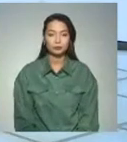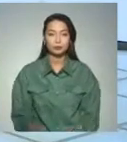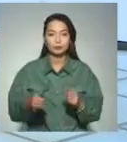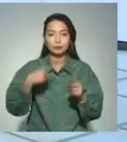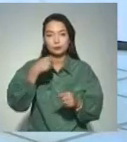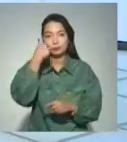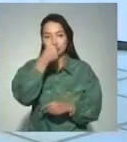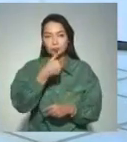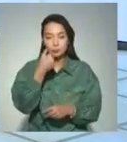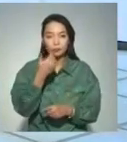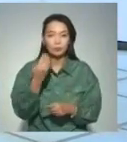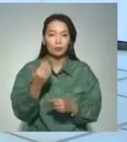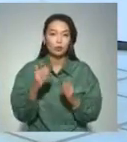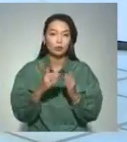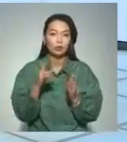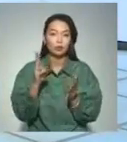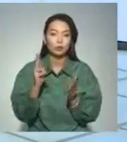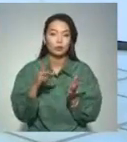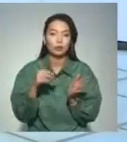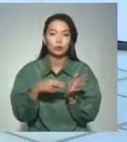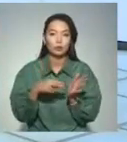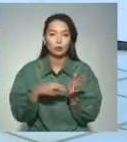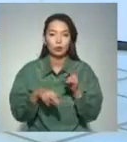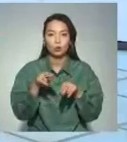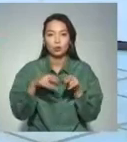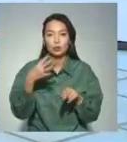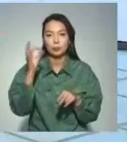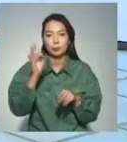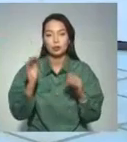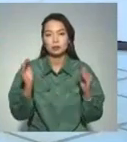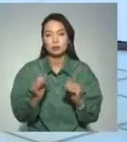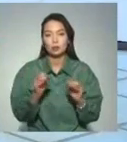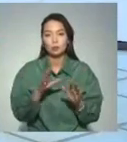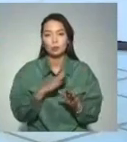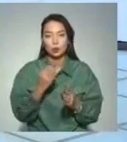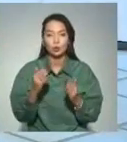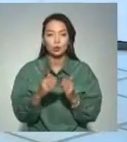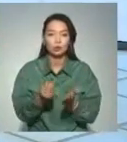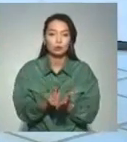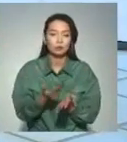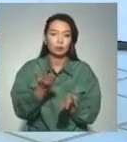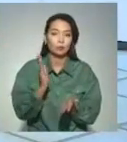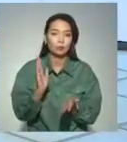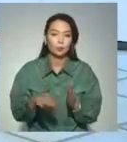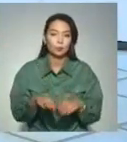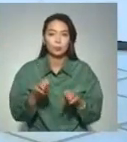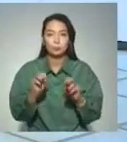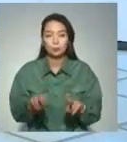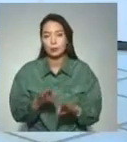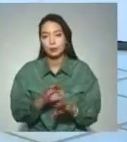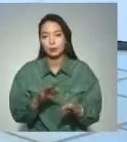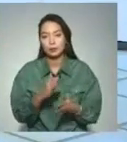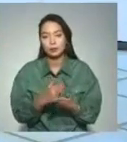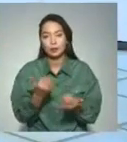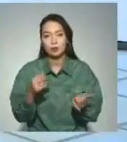Келер жылы елімізде тұрғын үй құрылысы 40%-ке азаюы мүмкін. Сәйкесінше үй қымбаттайды дейді мамандар. Қазірдің өзінде